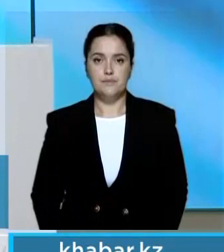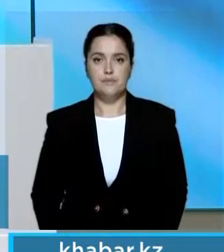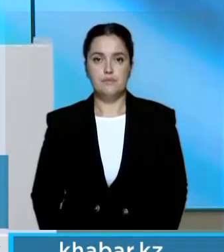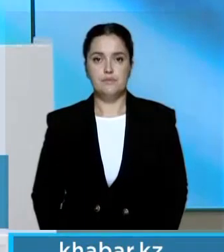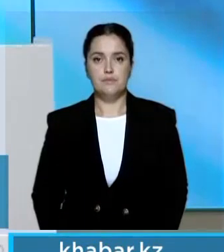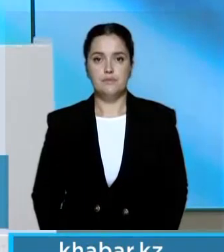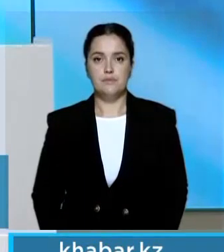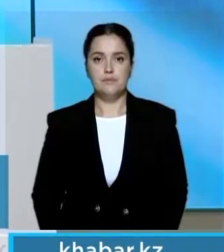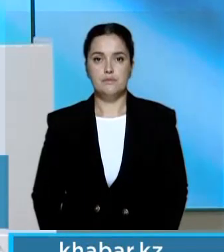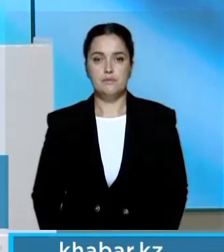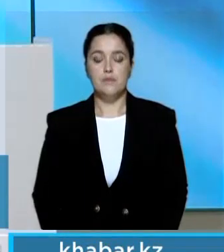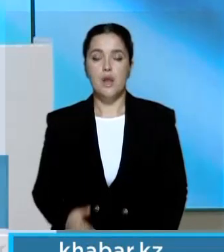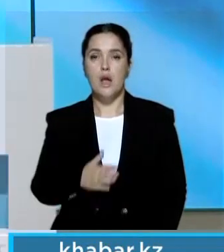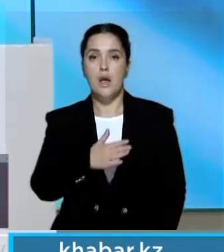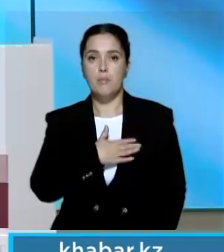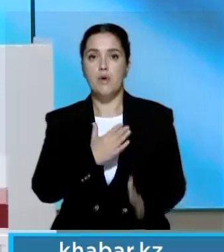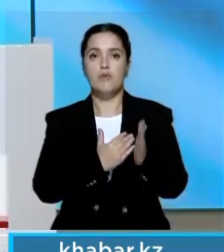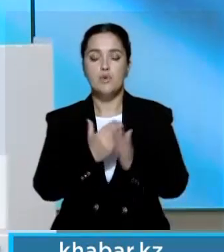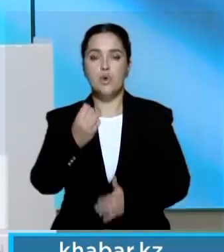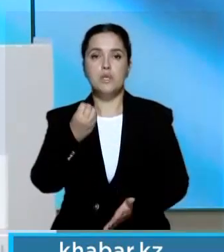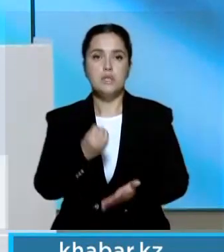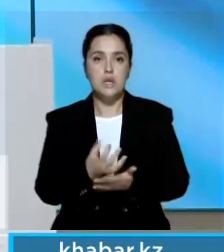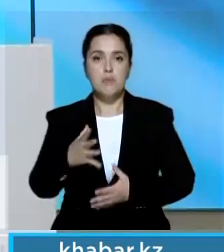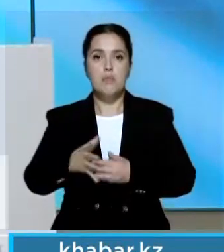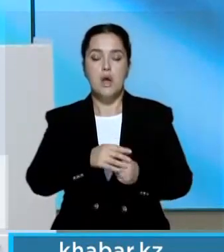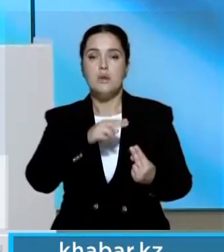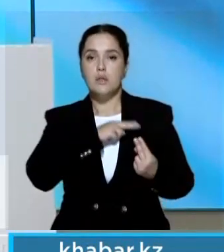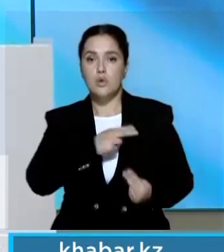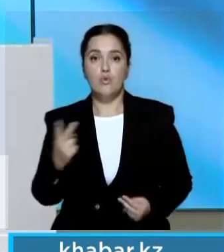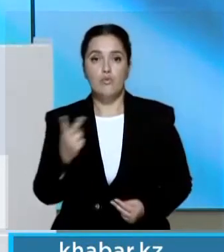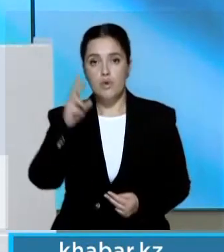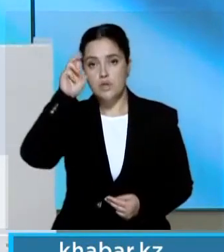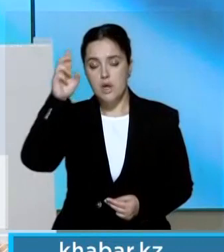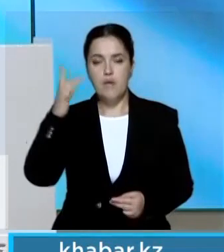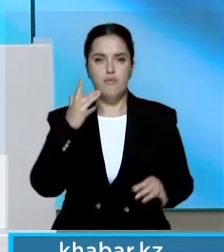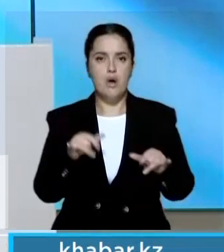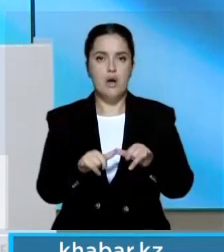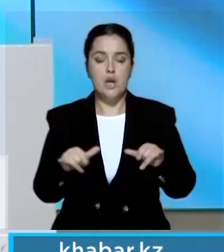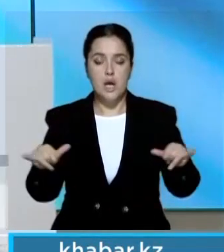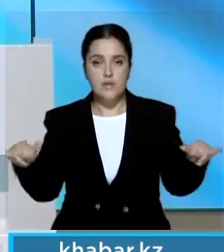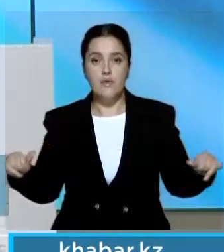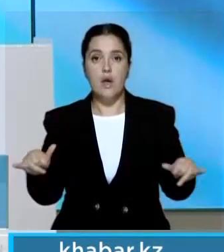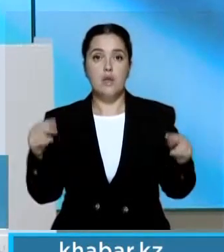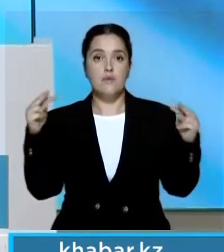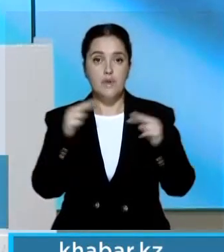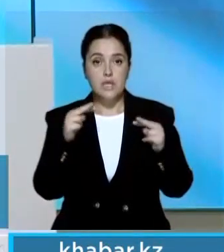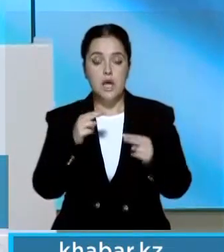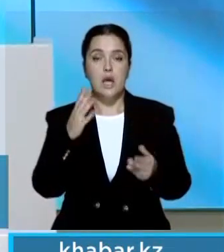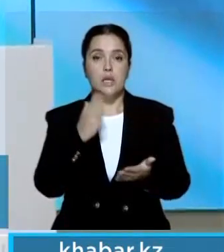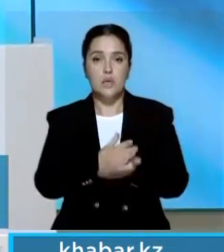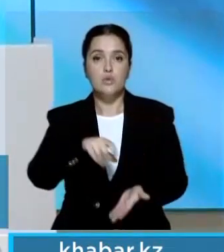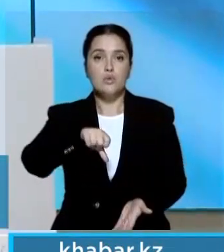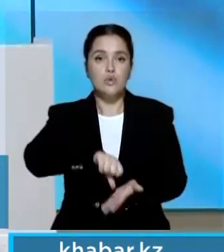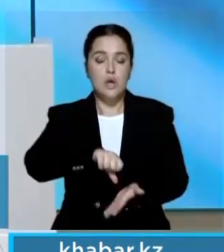будущем Мы высоко ценим сотрудничество между двумя странами которое непрерывно развивается об этом свидетельствует участие